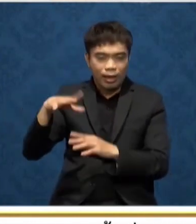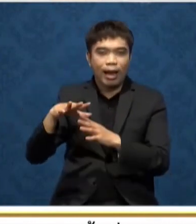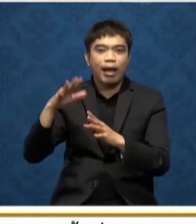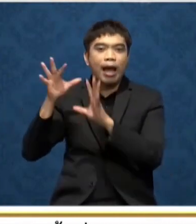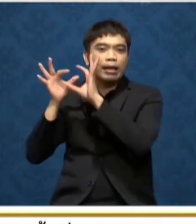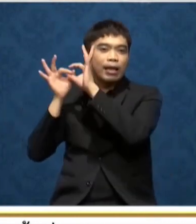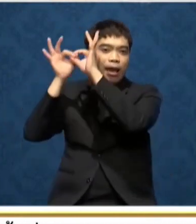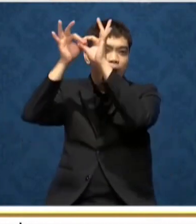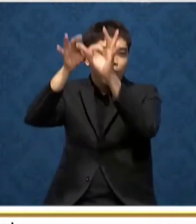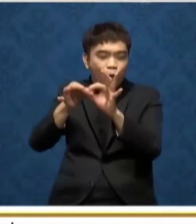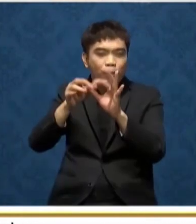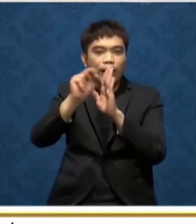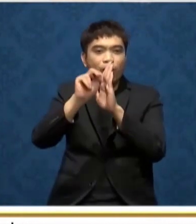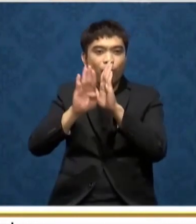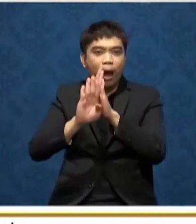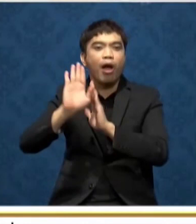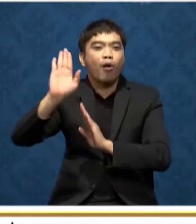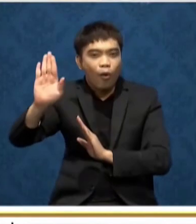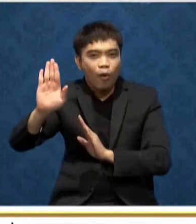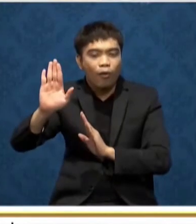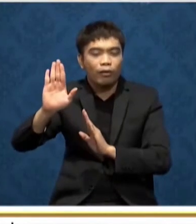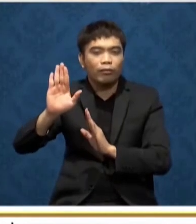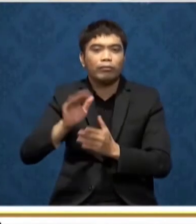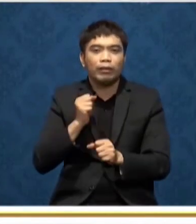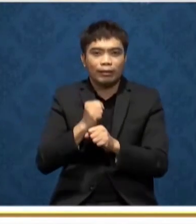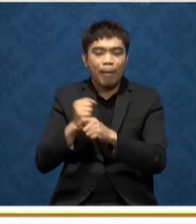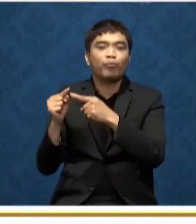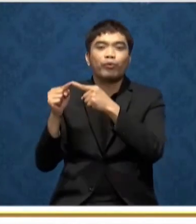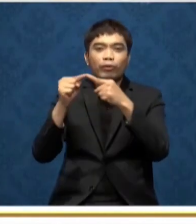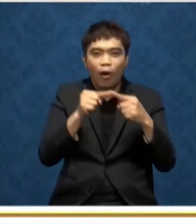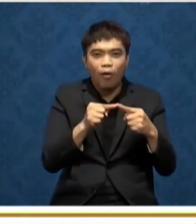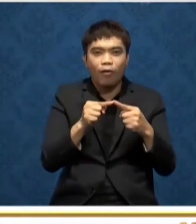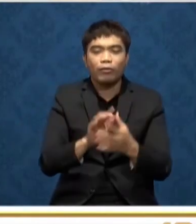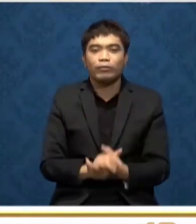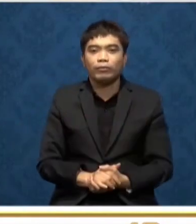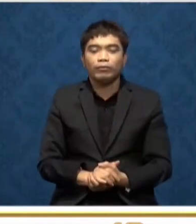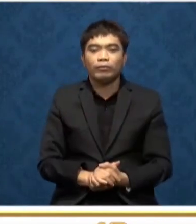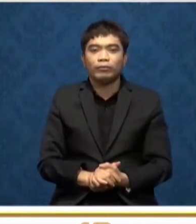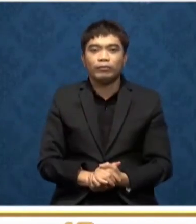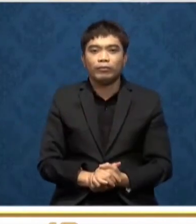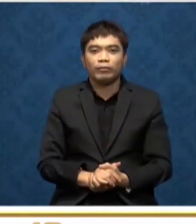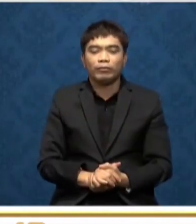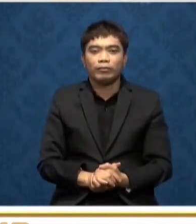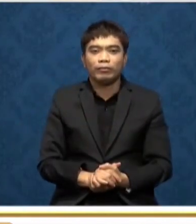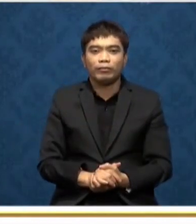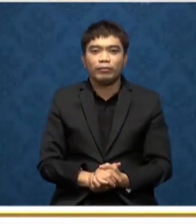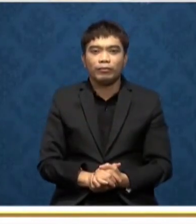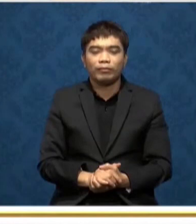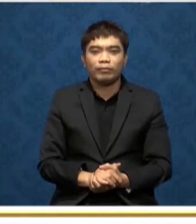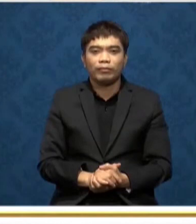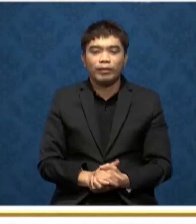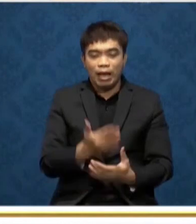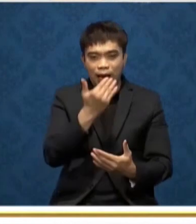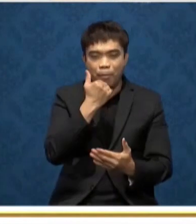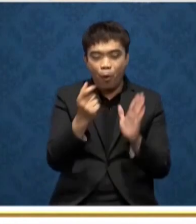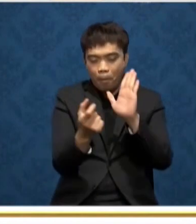กลมาขอเจราจาได้ก็เกือบจมุตอายุรัฐบาลนี้ไปแล้วค่ะนอกจากนี้ค่กยัได้ระบุผลงานกปดิรปเทศต่ออกค่ะว